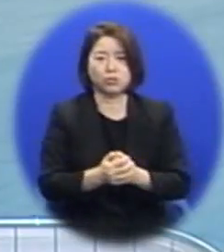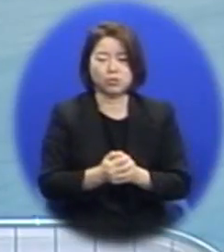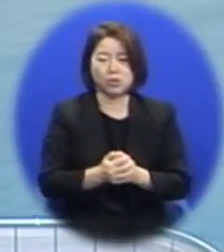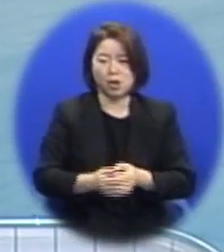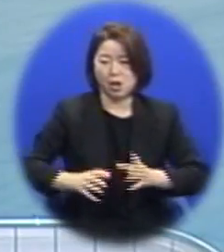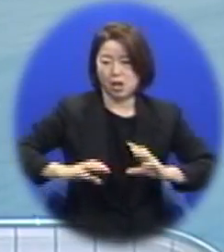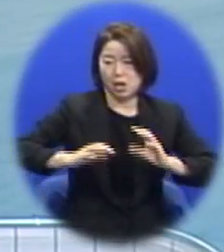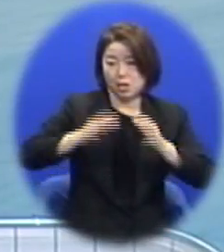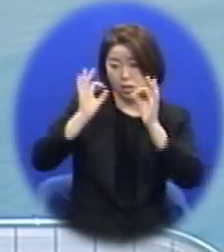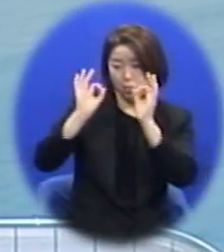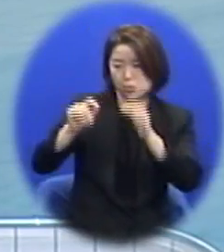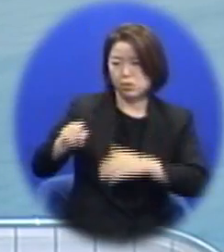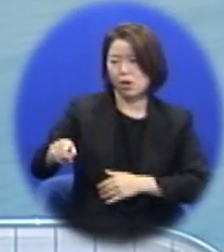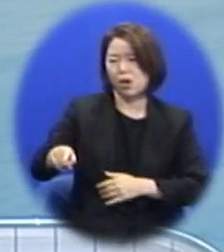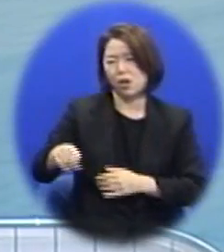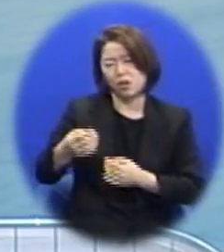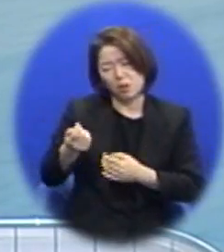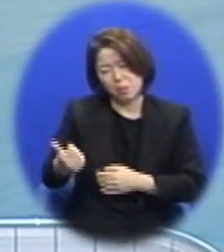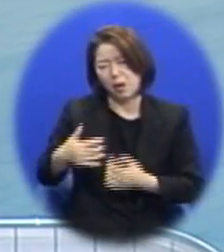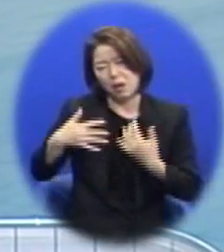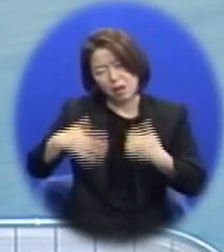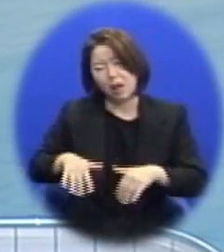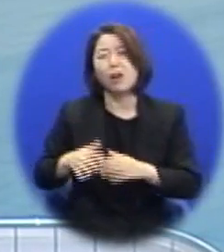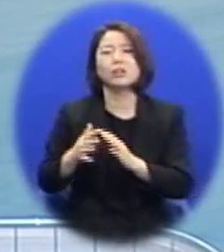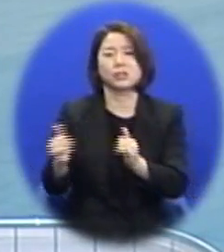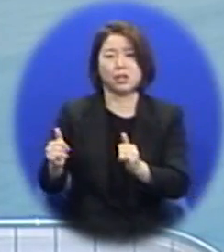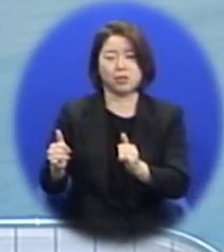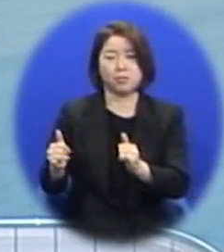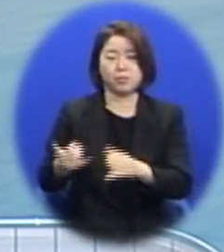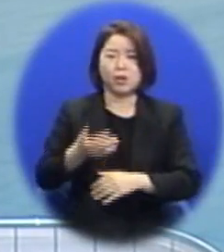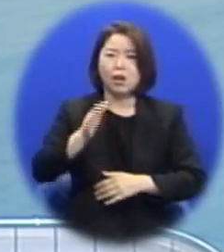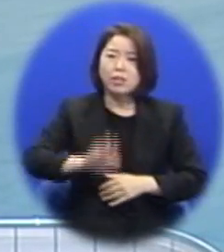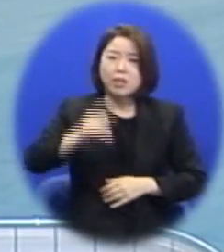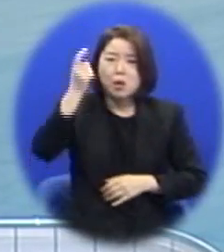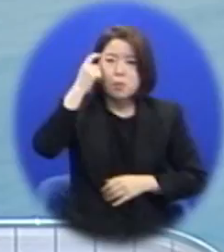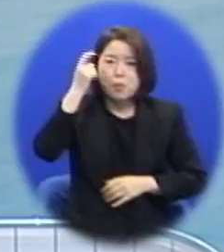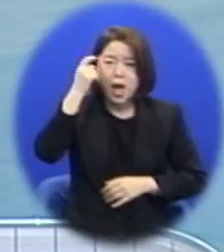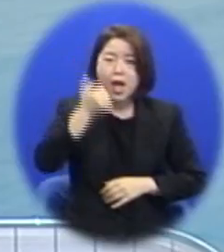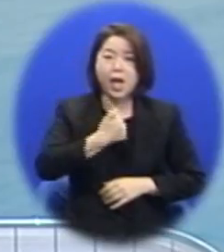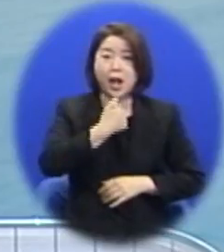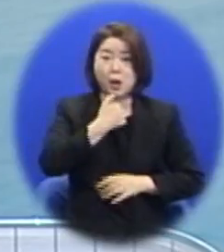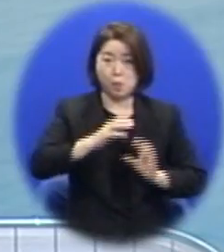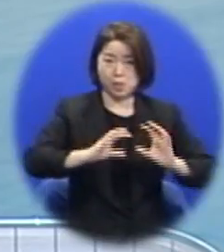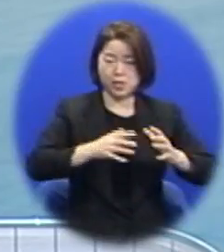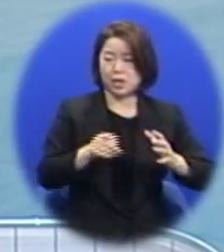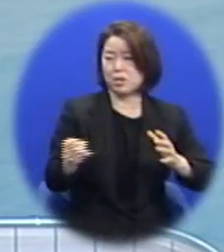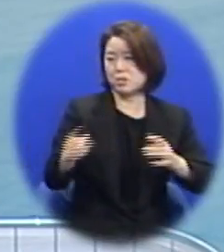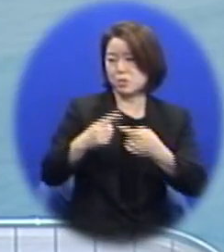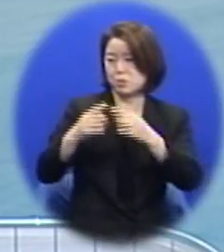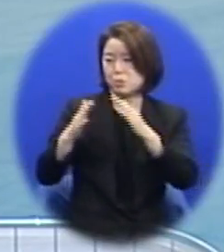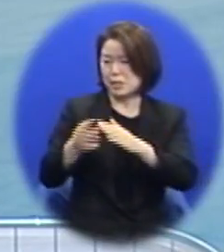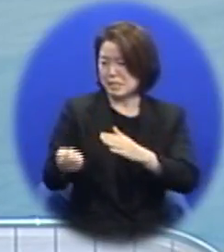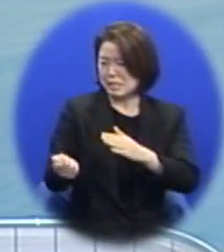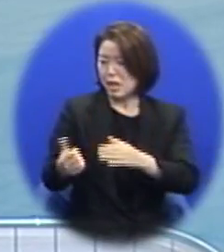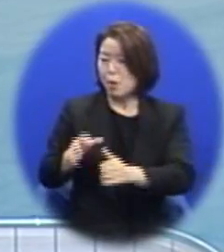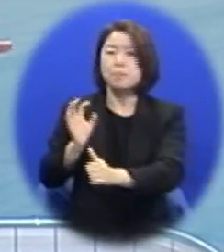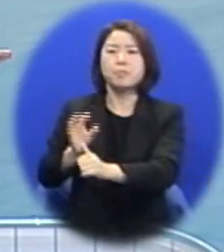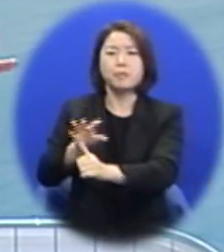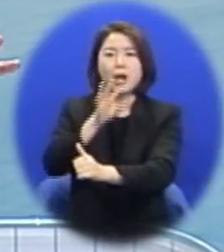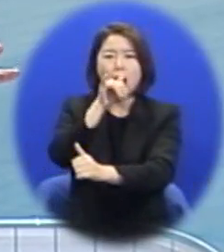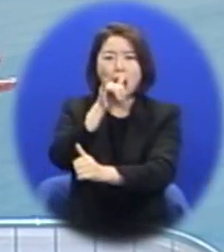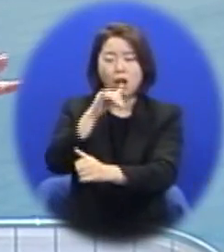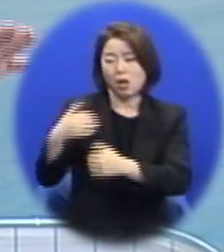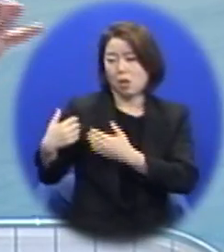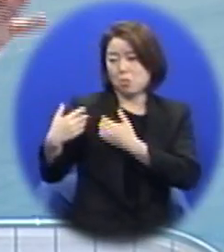보이는 사람들이었습니다. 그런데 왜 로마 제국이 교회를 핍박하냐 말입니다. 그냥